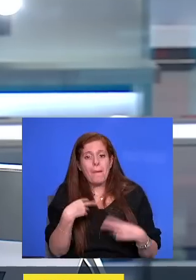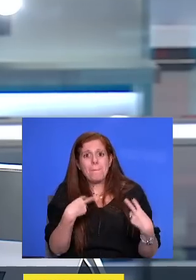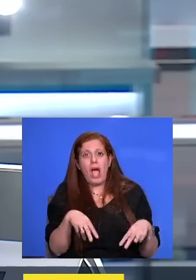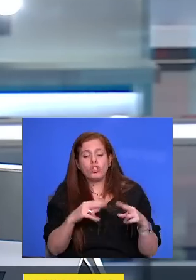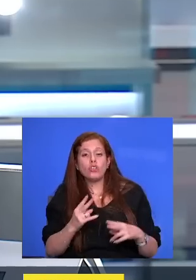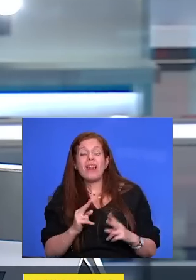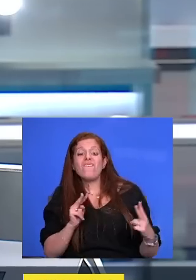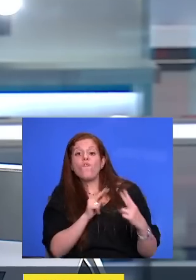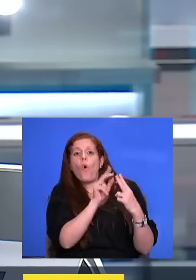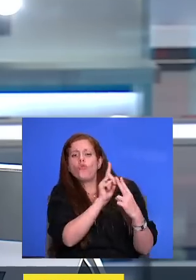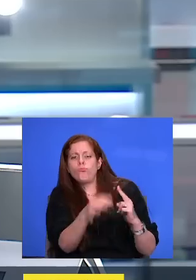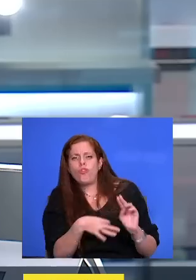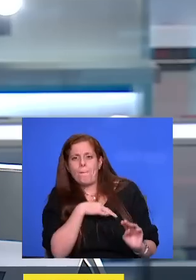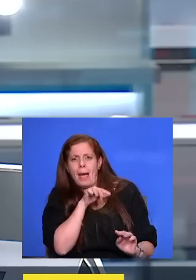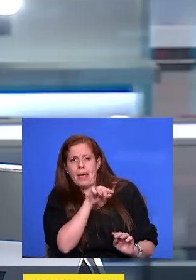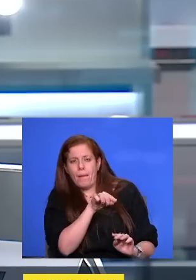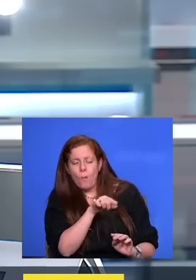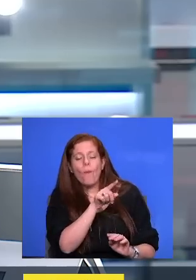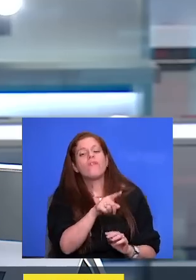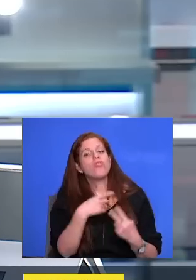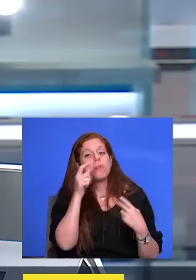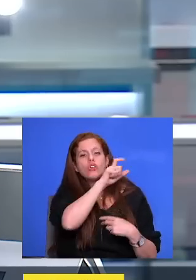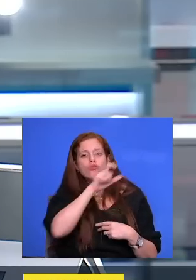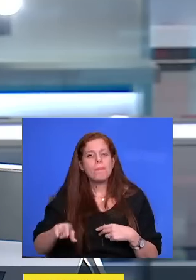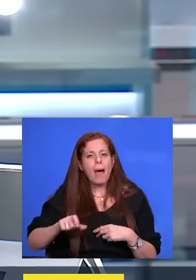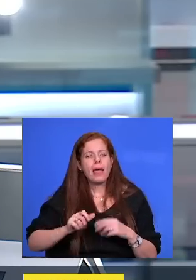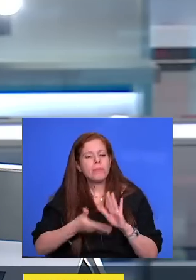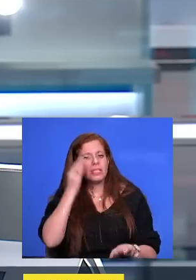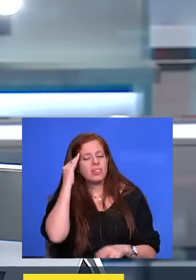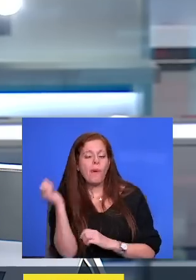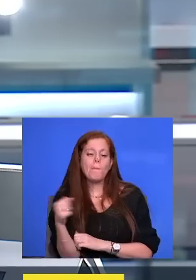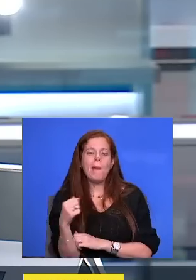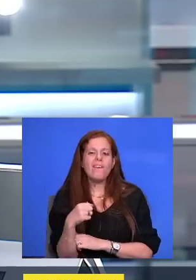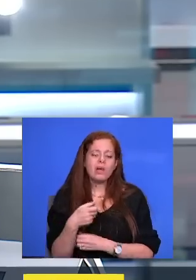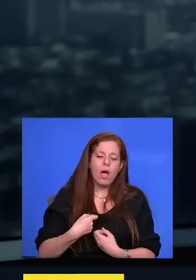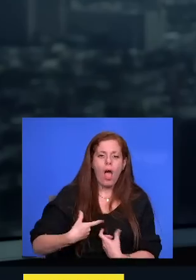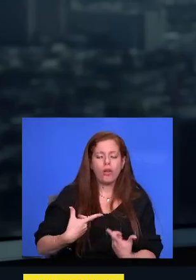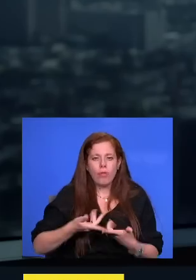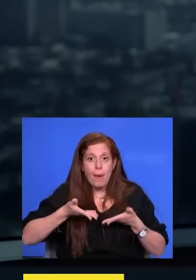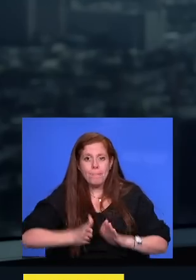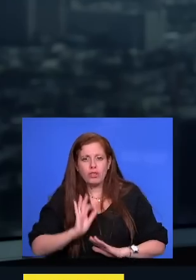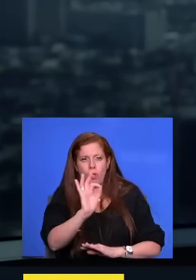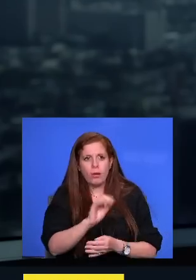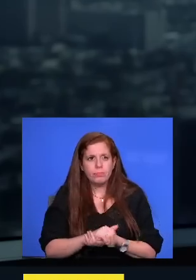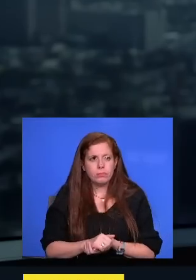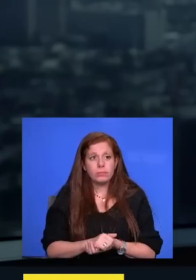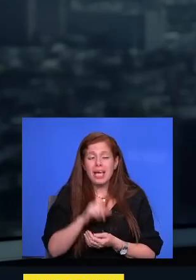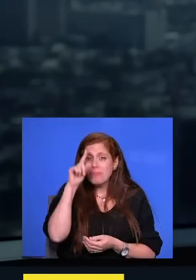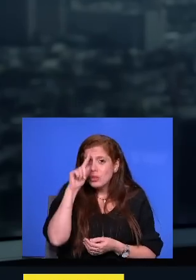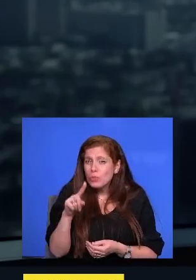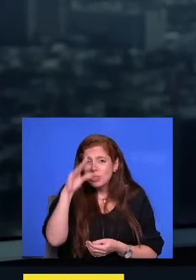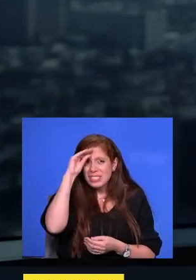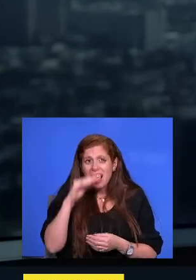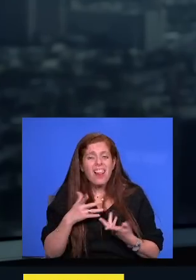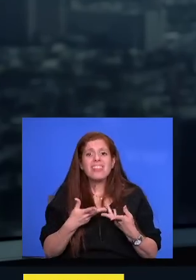שפגע בו, ומאשימה את הרשויות ואת בית הספר בהפקרתו של בנה. הנה הכתבה. הם ידעו שזה ילד חסר ישע, הם